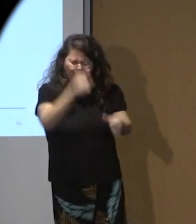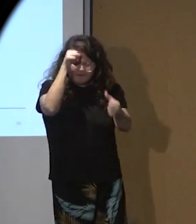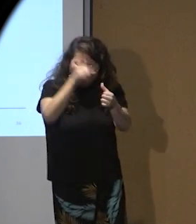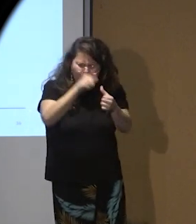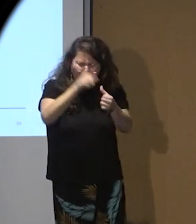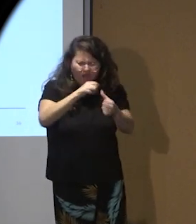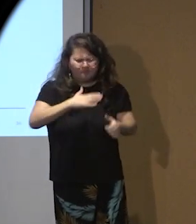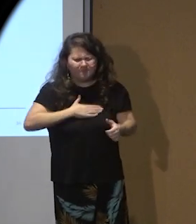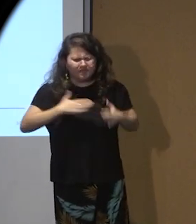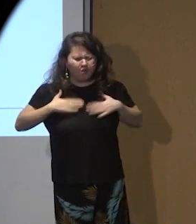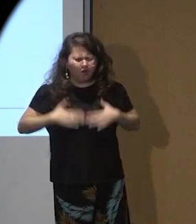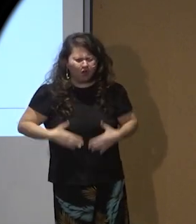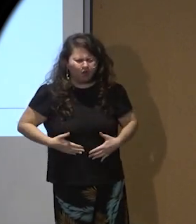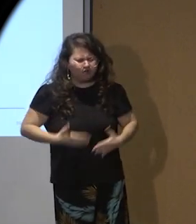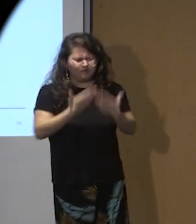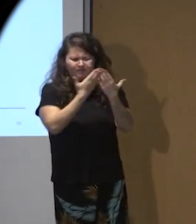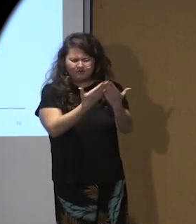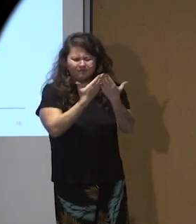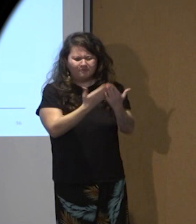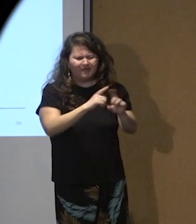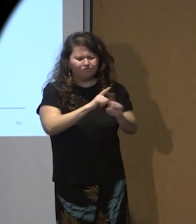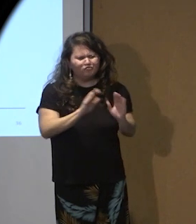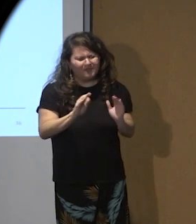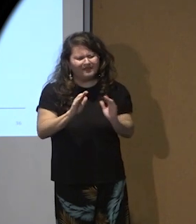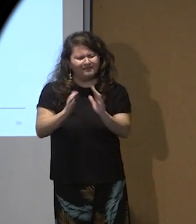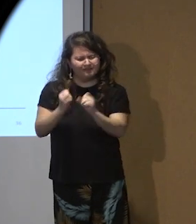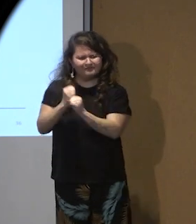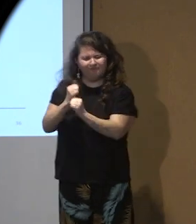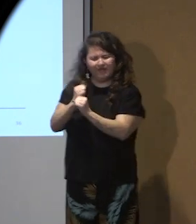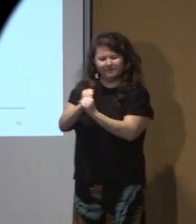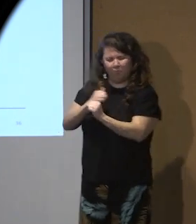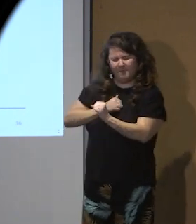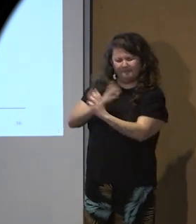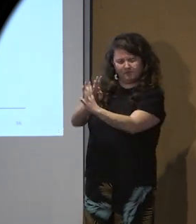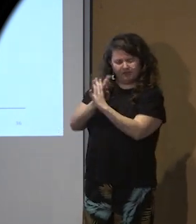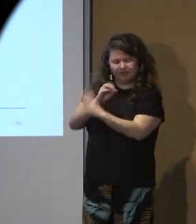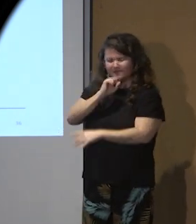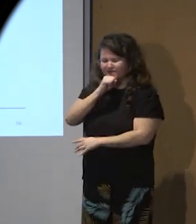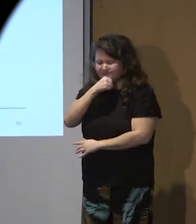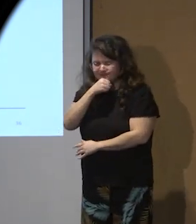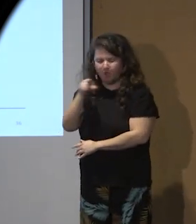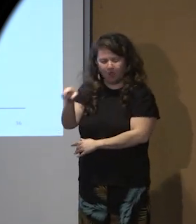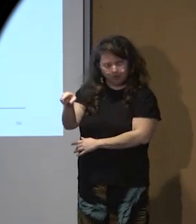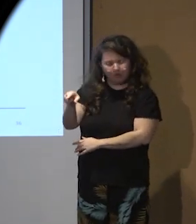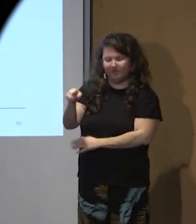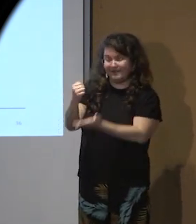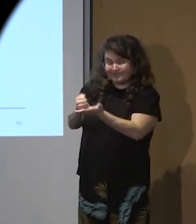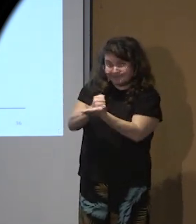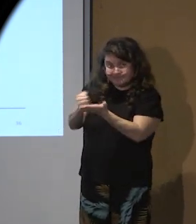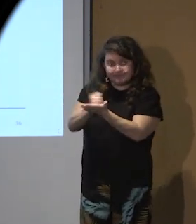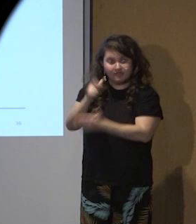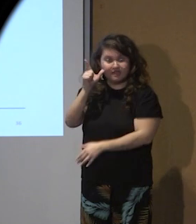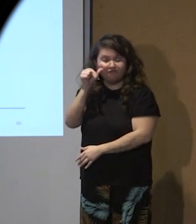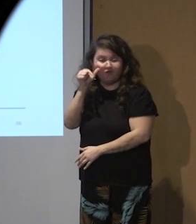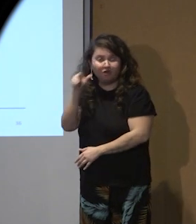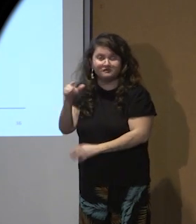de chiffres à vous donner. Mais chaque fois que j'ai fait des tests d'effort chez des seniors qui ont décidé de se remettre en activité physique, ils ont 50